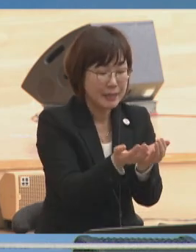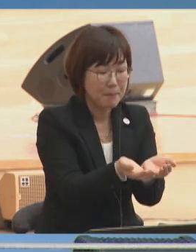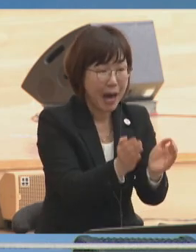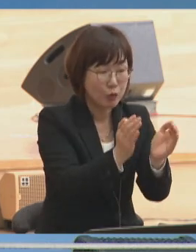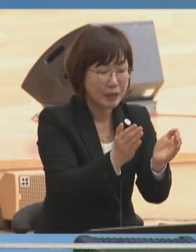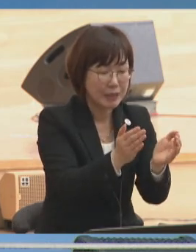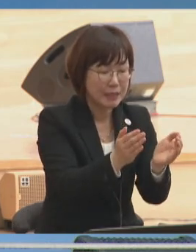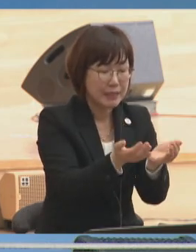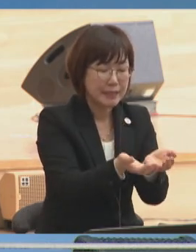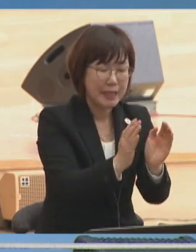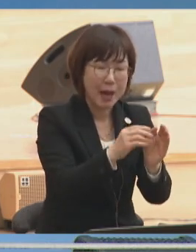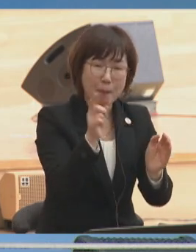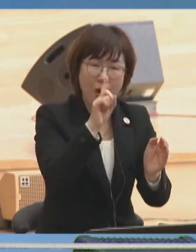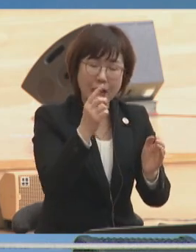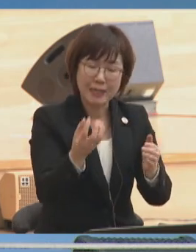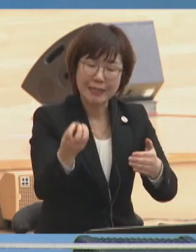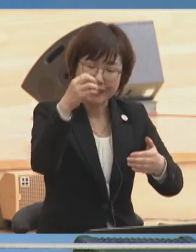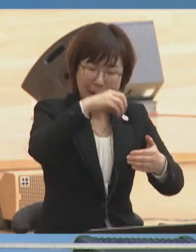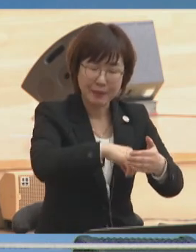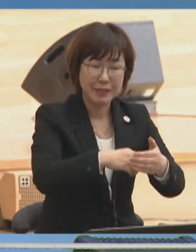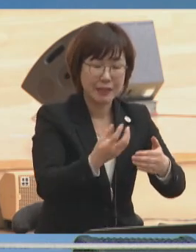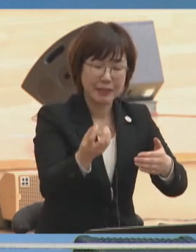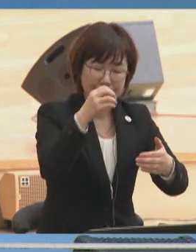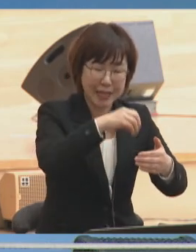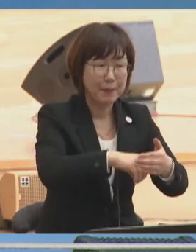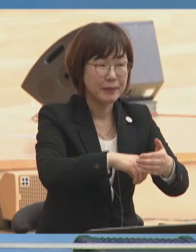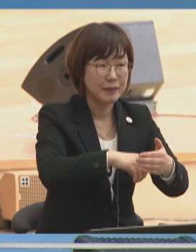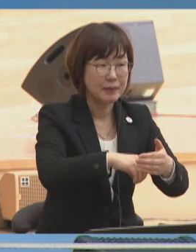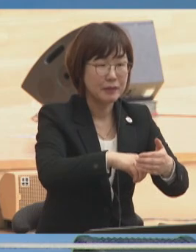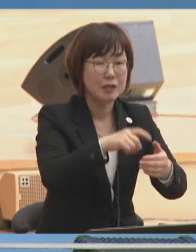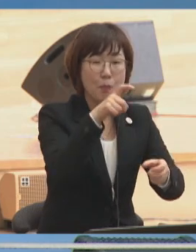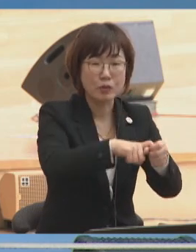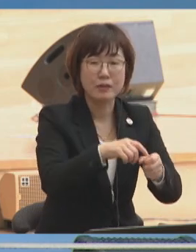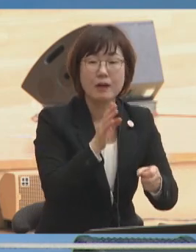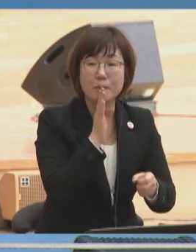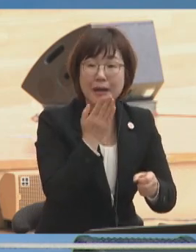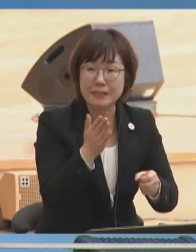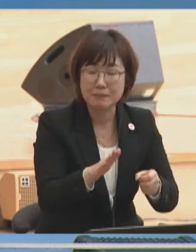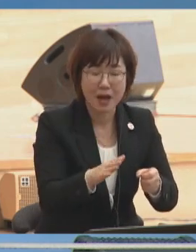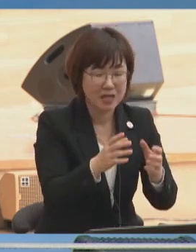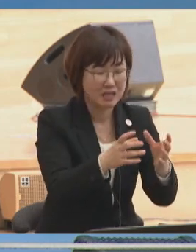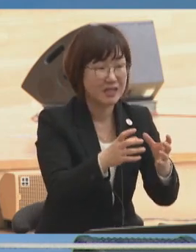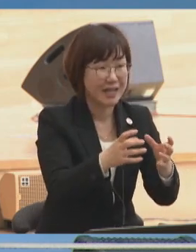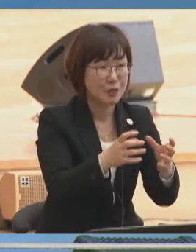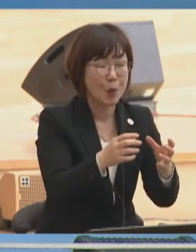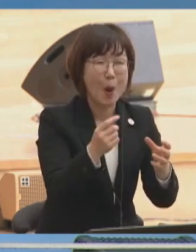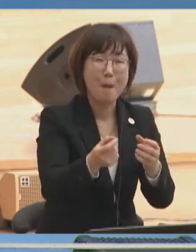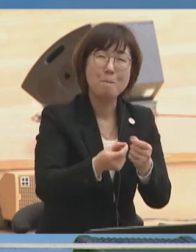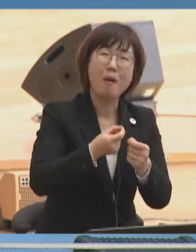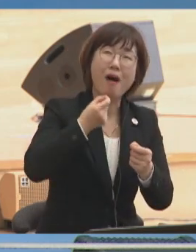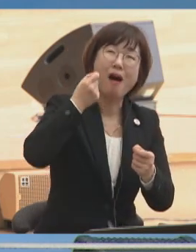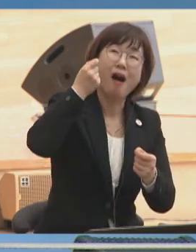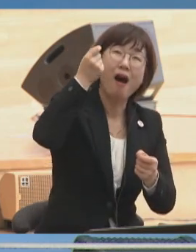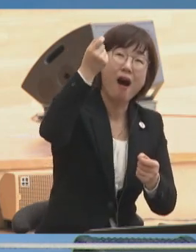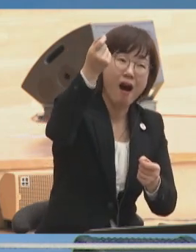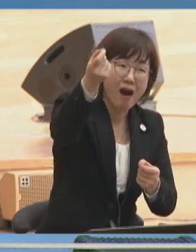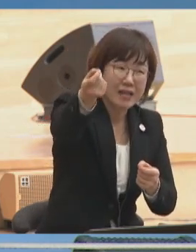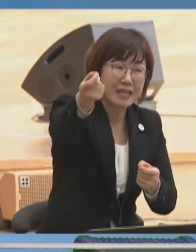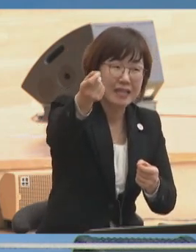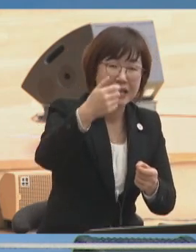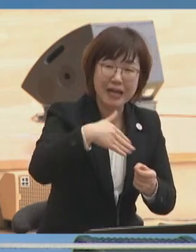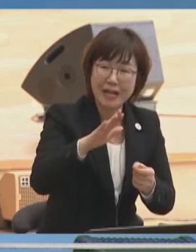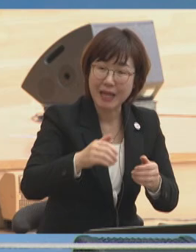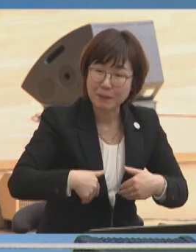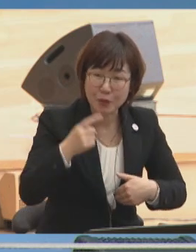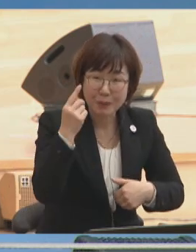뭘 담는 도구는 맞아요. 뭘 담는 기능을 하고 있는데 뭘 그걸 가지고 멀리 갈 때 사용하는 겁니까? 아니면